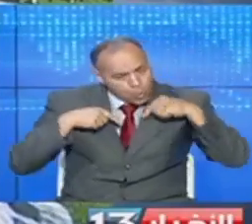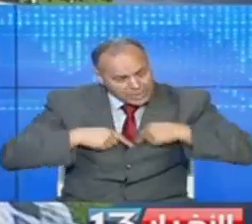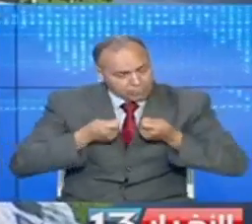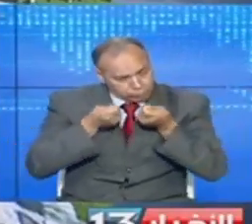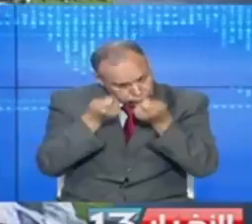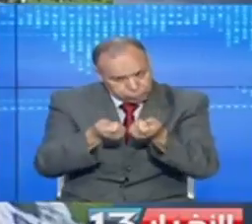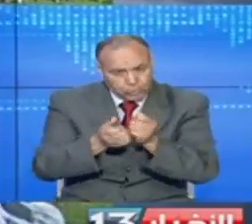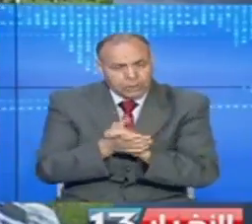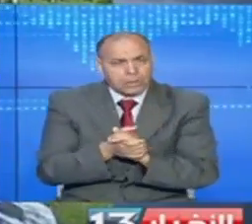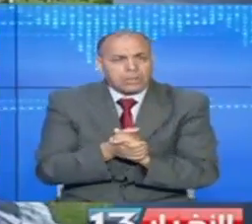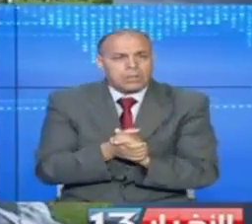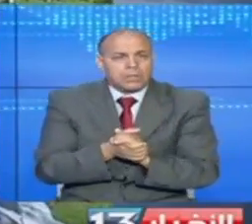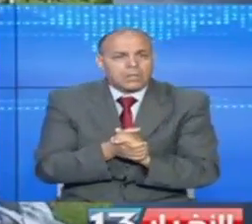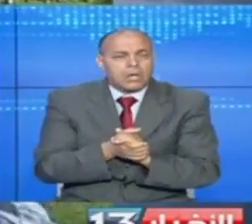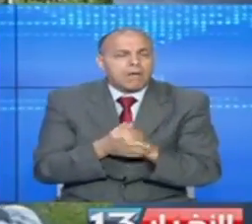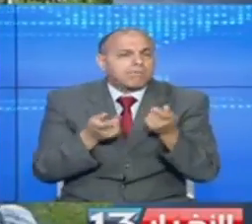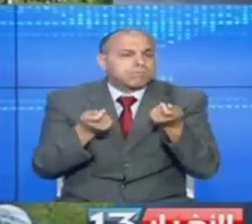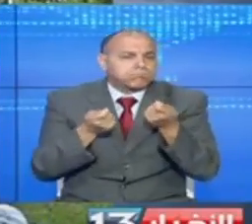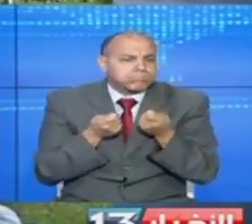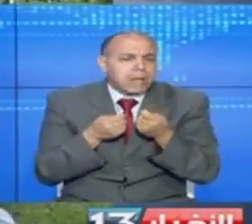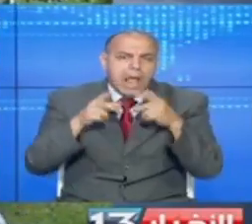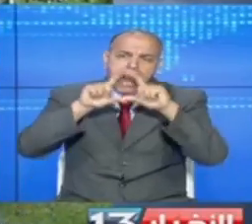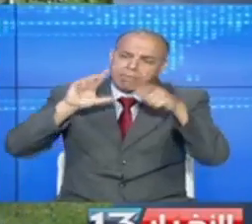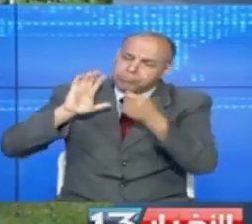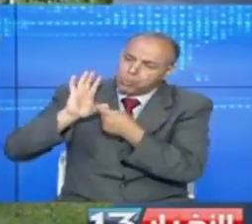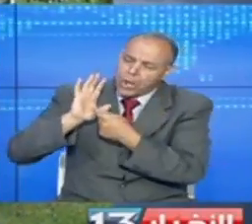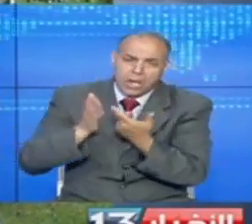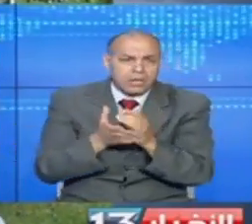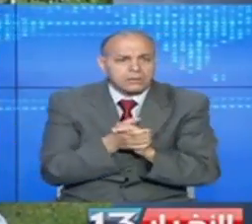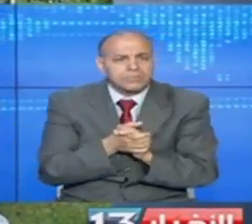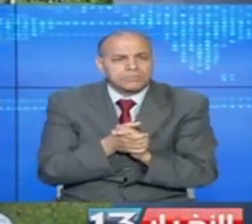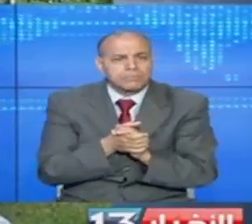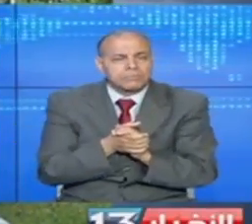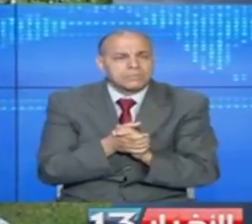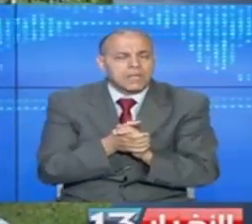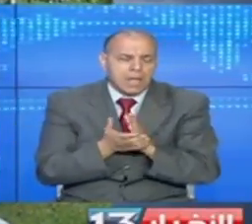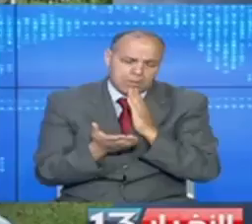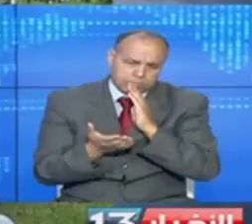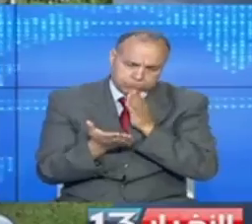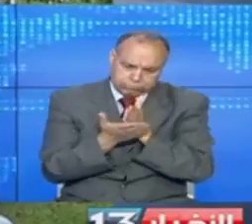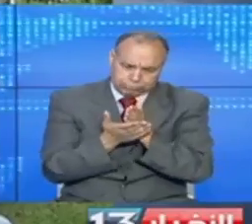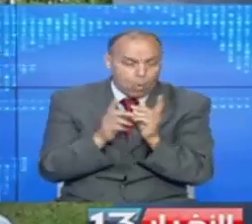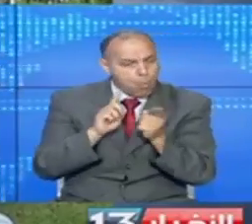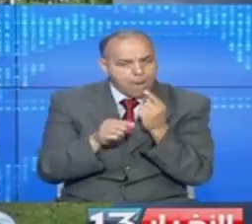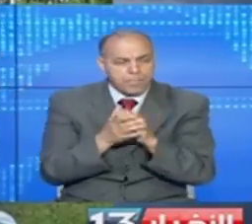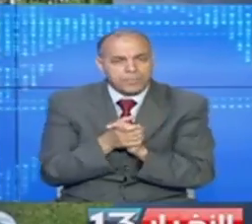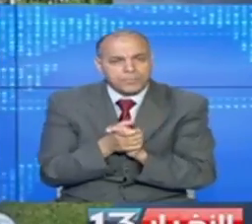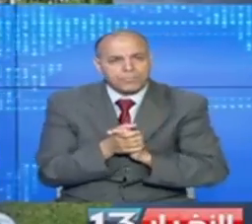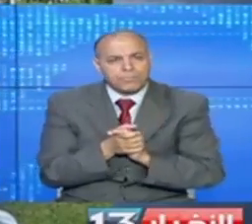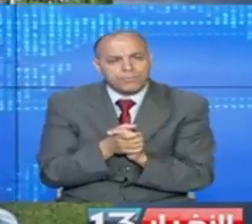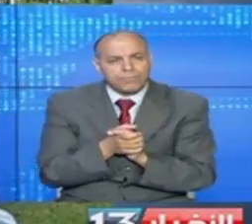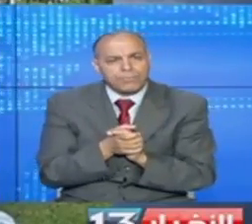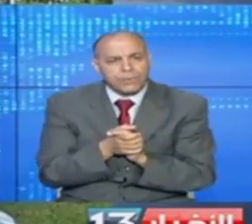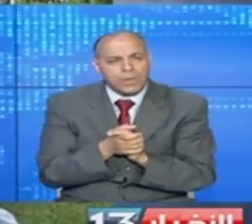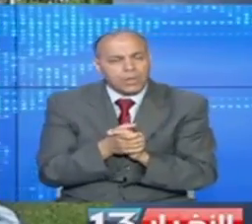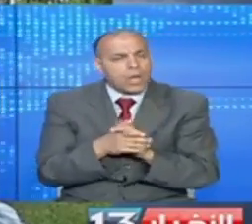تبرعت لنا مثل وزارات اللي عطاتنا مبيتات أنا حطينا فيهم الناس، حقيقة هام